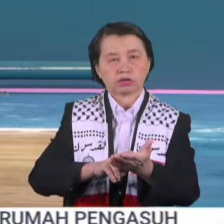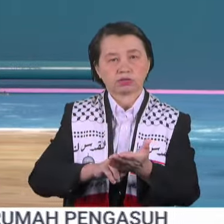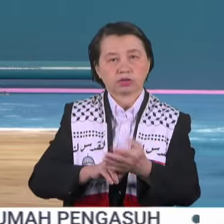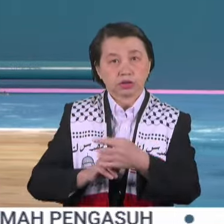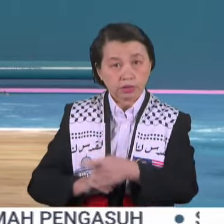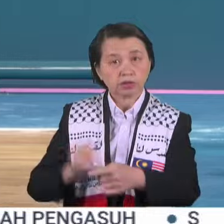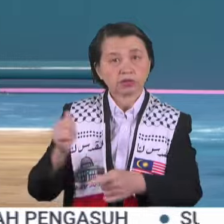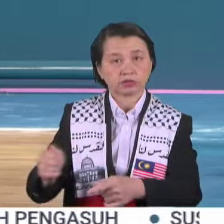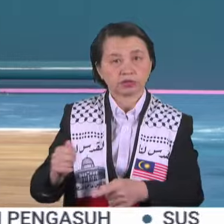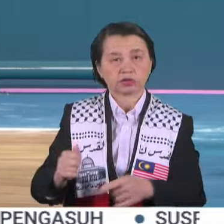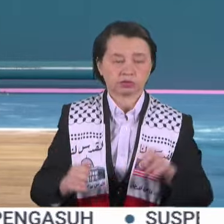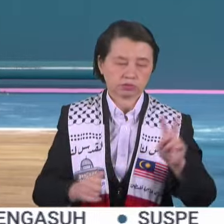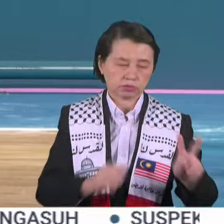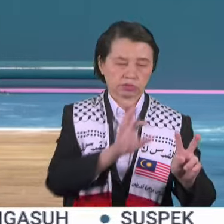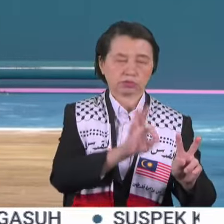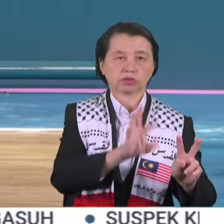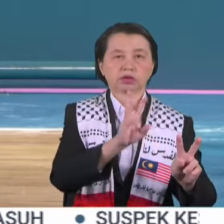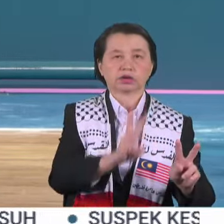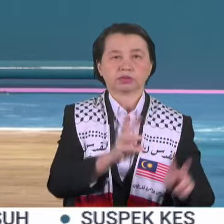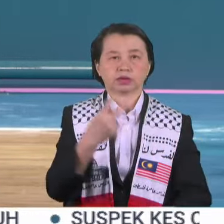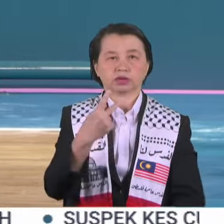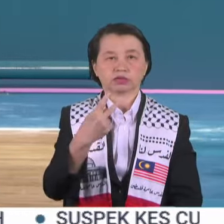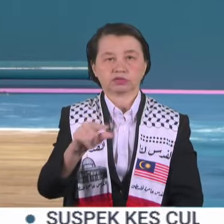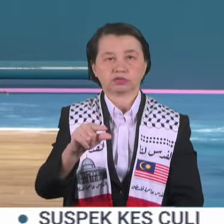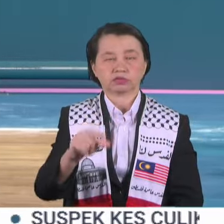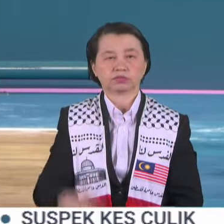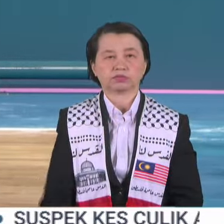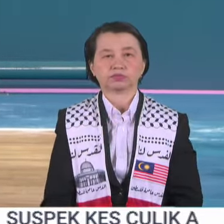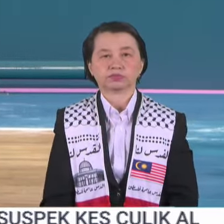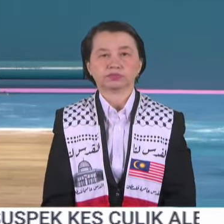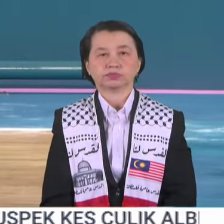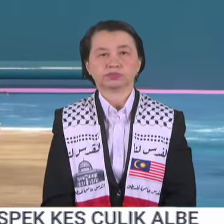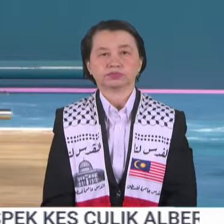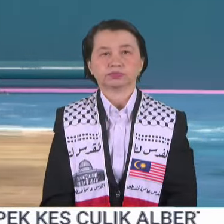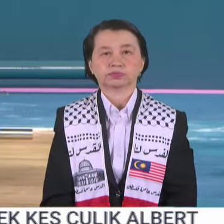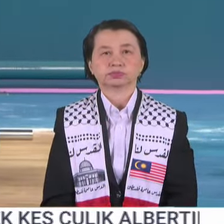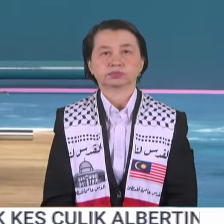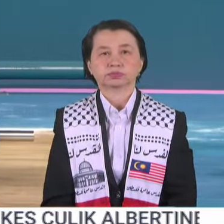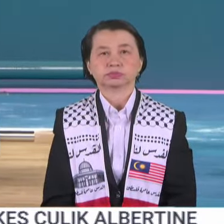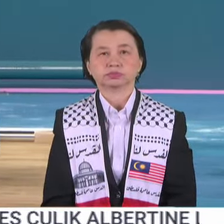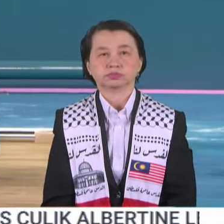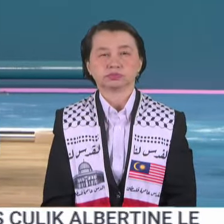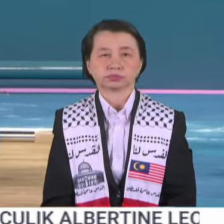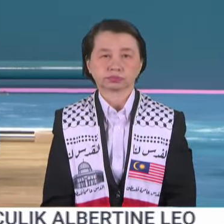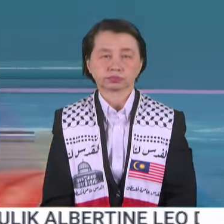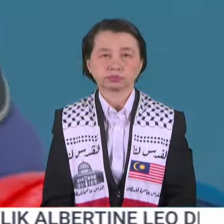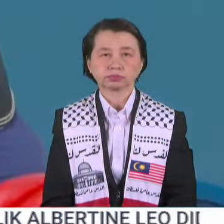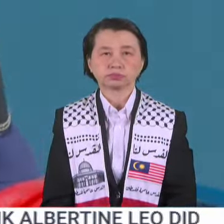sebelum ini, iaitu 296 kg.